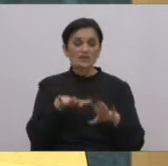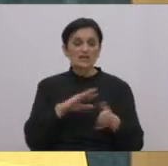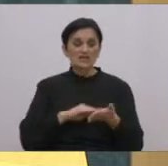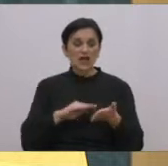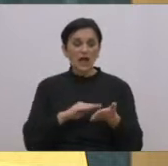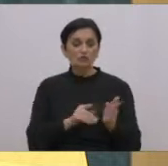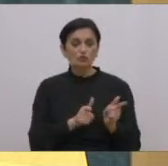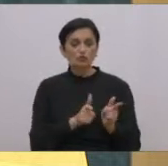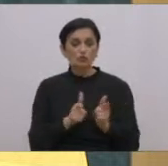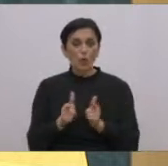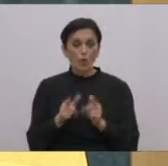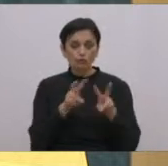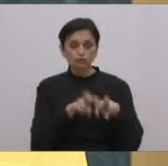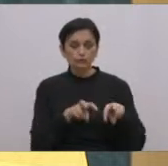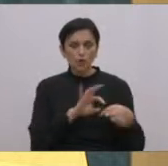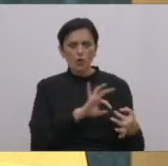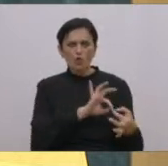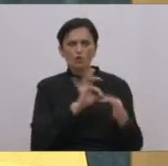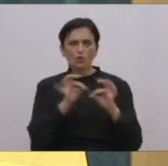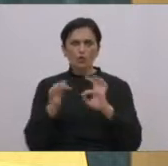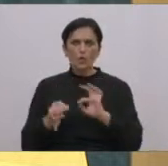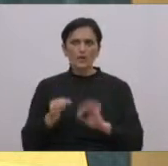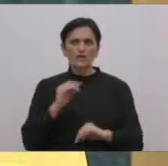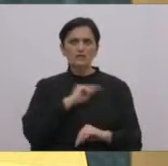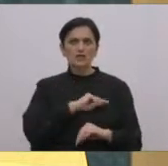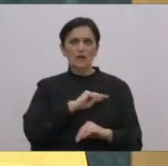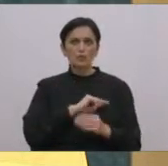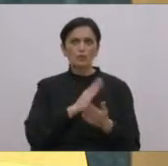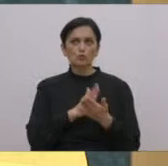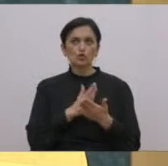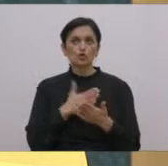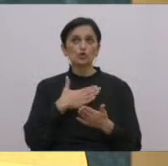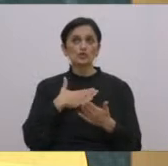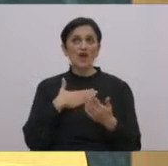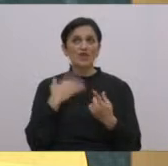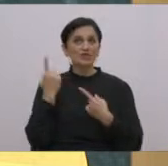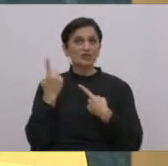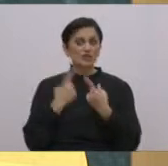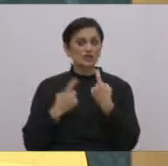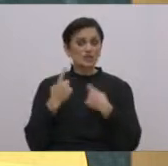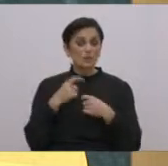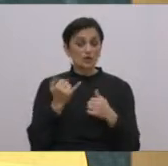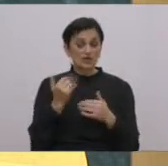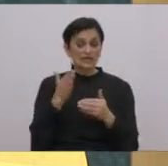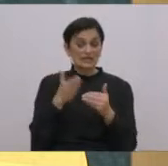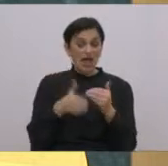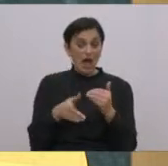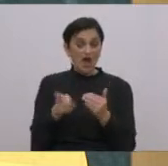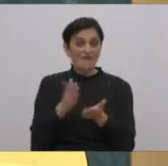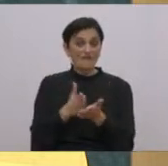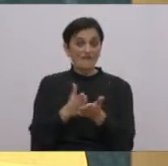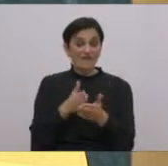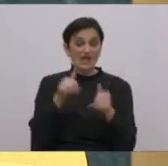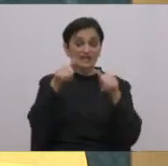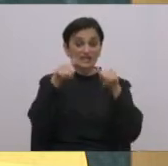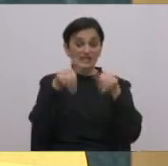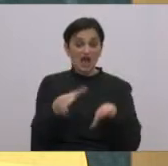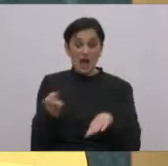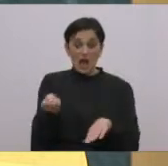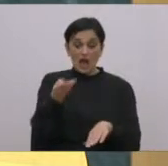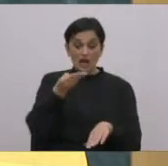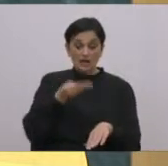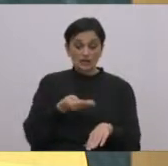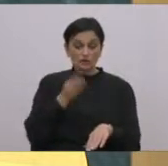მომზადებისთვის. კომპლექსური სამუშაო არის და ჩვენ ინფორმაციით დასრულების ეტაპზეა და როგორც კი დასკვნა გვექნება,